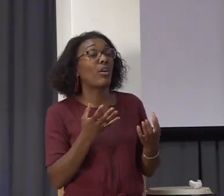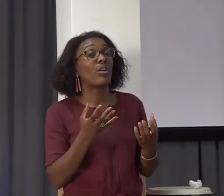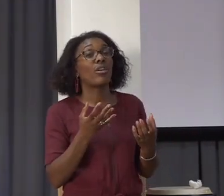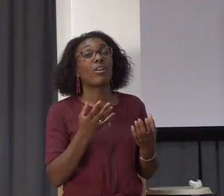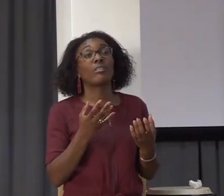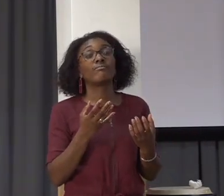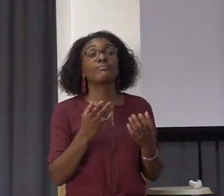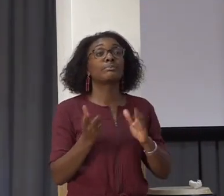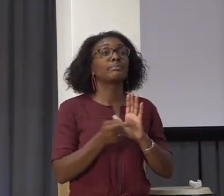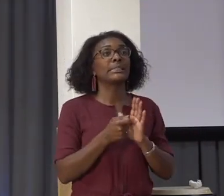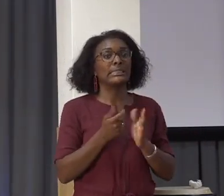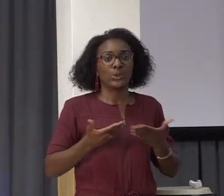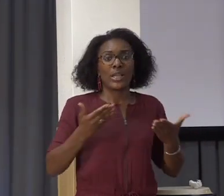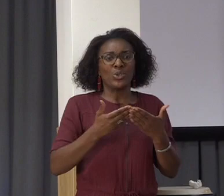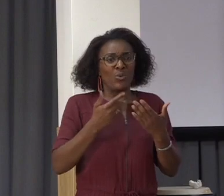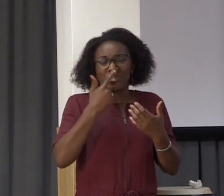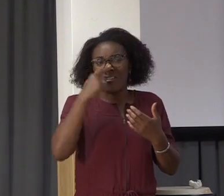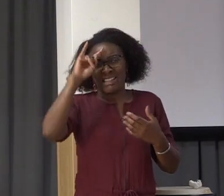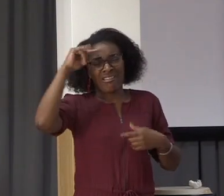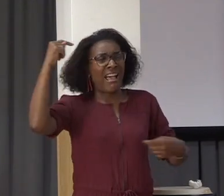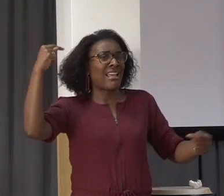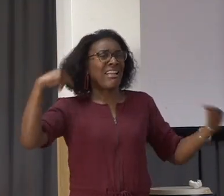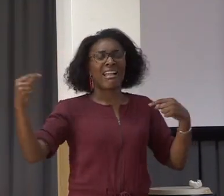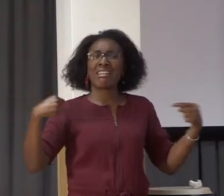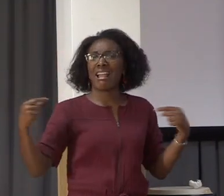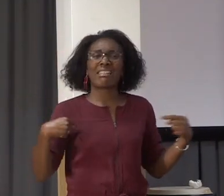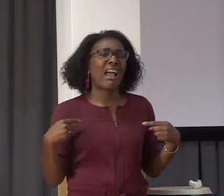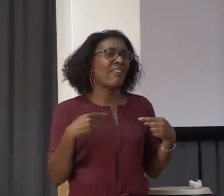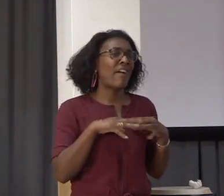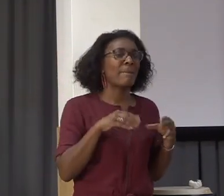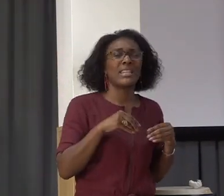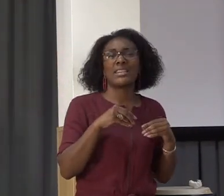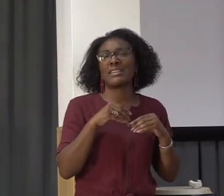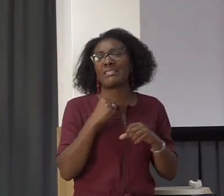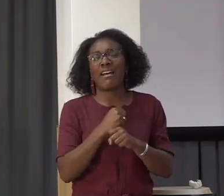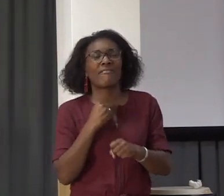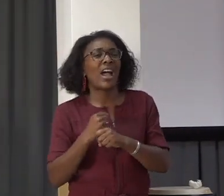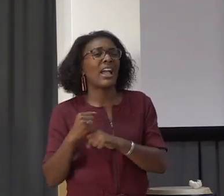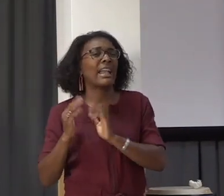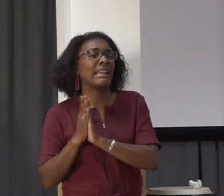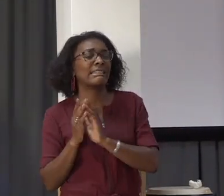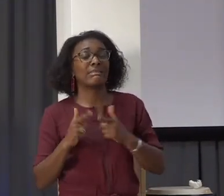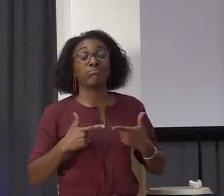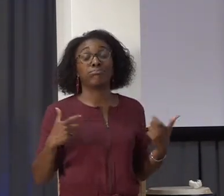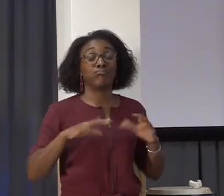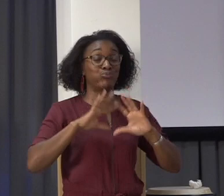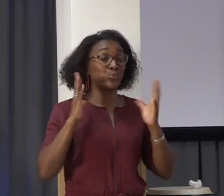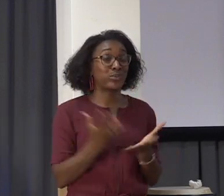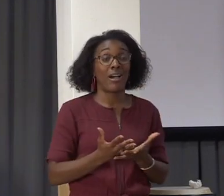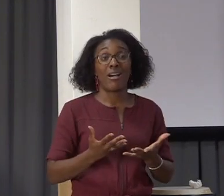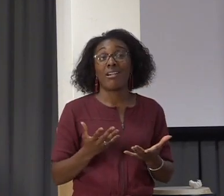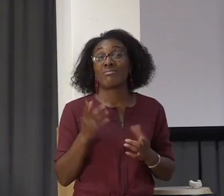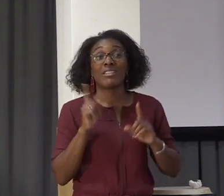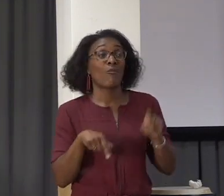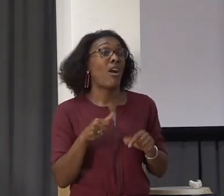quand nous avons ces situations, par exemple, si nous avons dans des problèmes dans notre vie de travail, quelquefois, ce qu'on